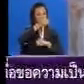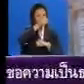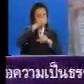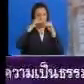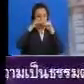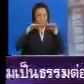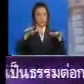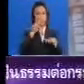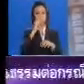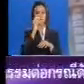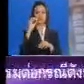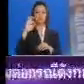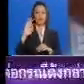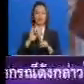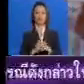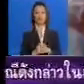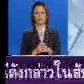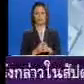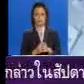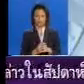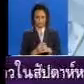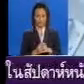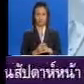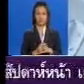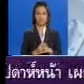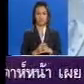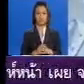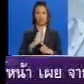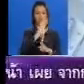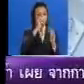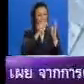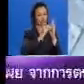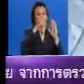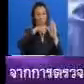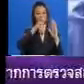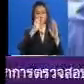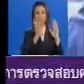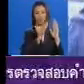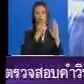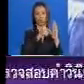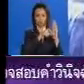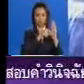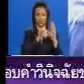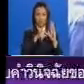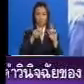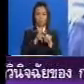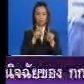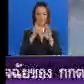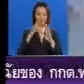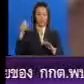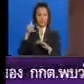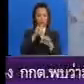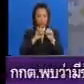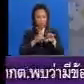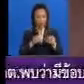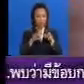ดใหญ่สายพันธุ์ใหม่ส่วนทางด้านของเทศบาลนครพิษณุโลกนั้นก็มีการส่งเจ้าหน้าที่สอนทำหน้ากากอนามัยให้กับประชาช